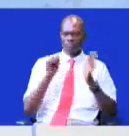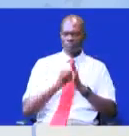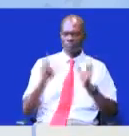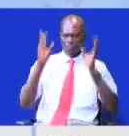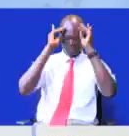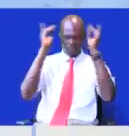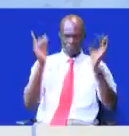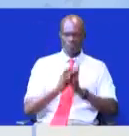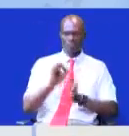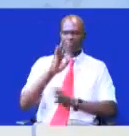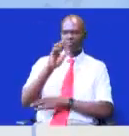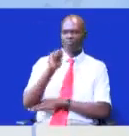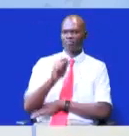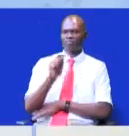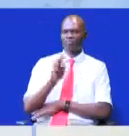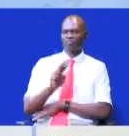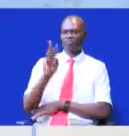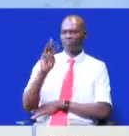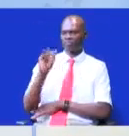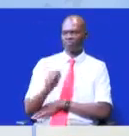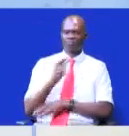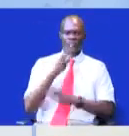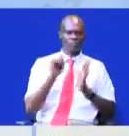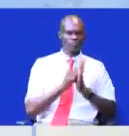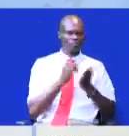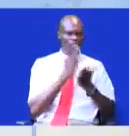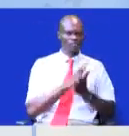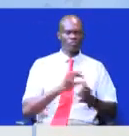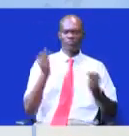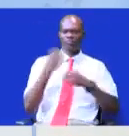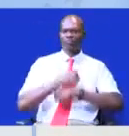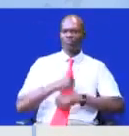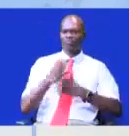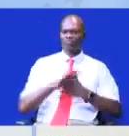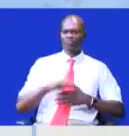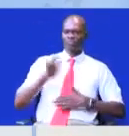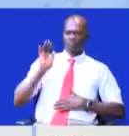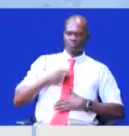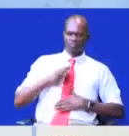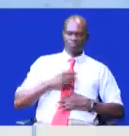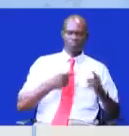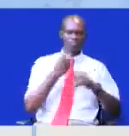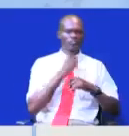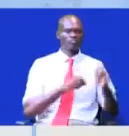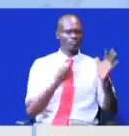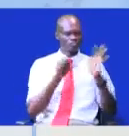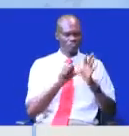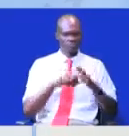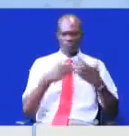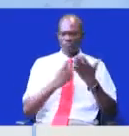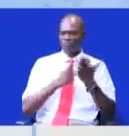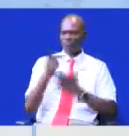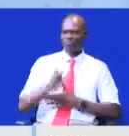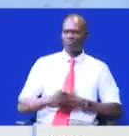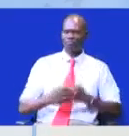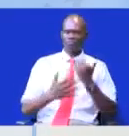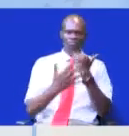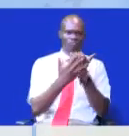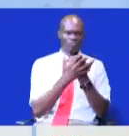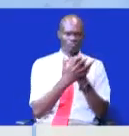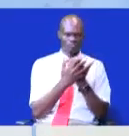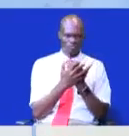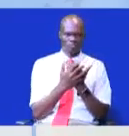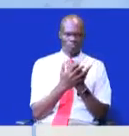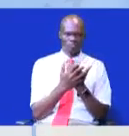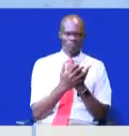makama Fatuma ne olero ni en mano ma bende biro bedo kagolo wakeini e midhiero mar nyiewo taulo mag riago